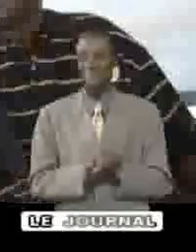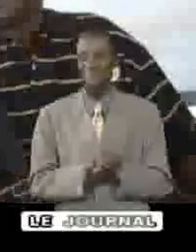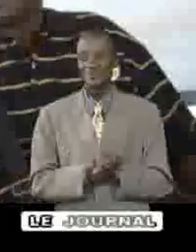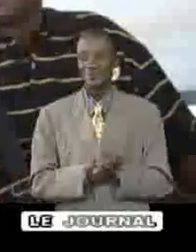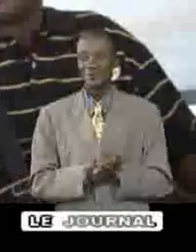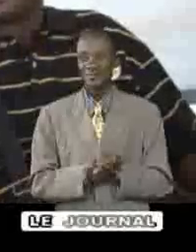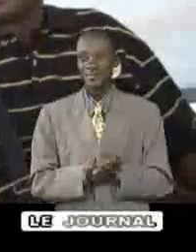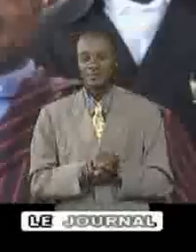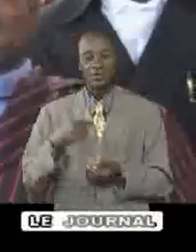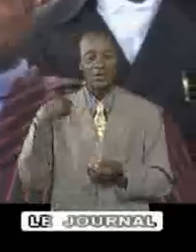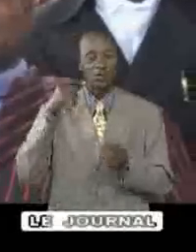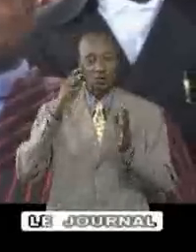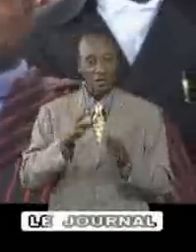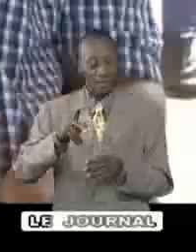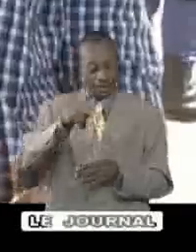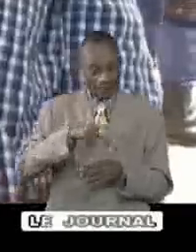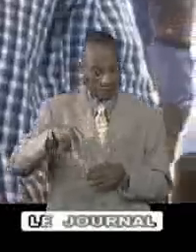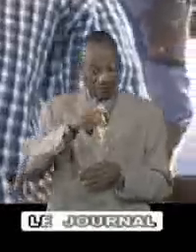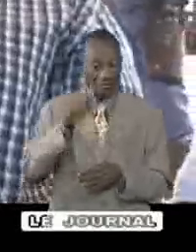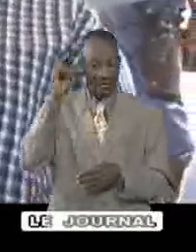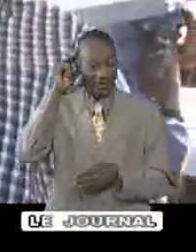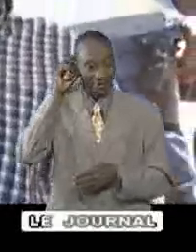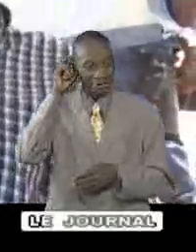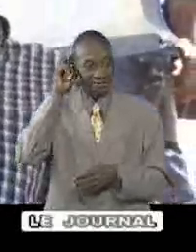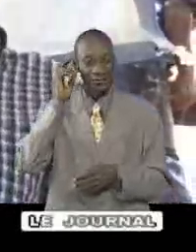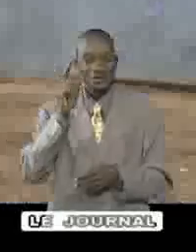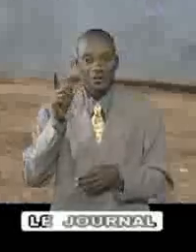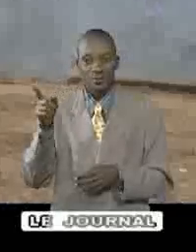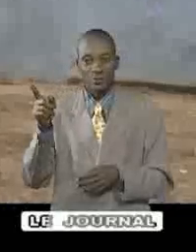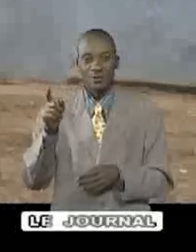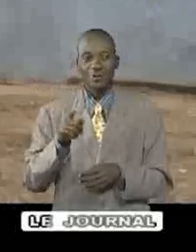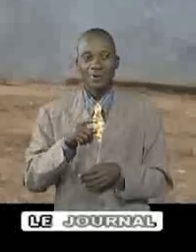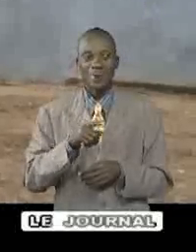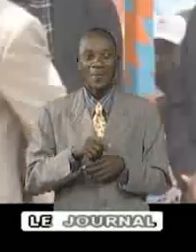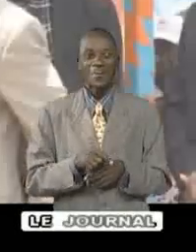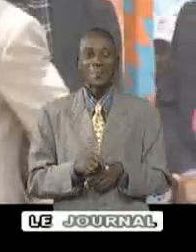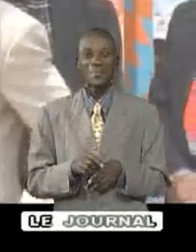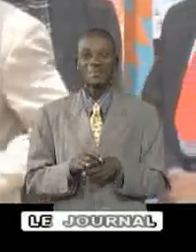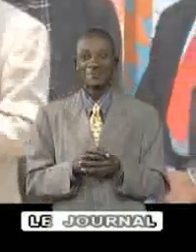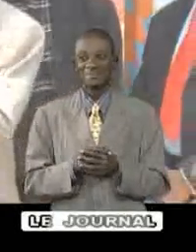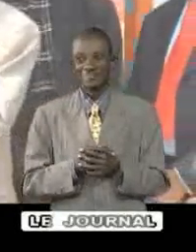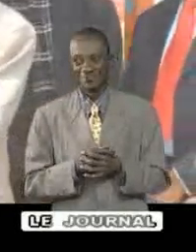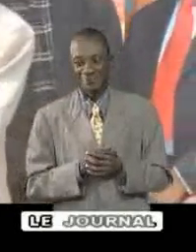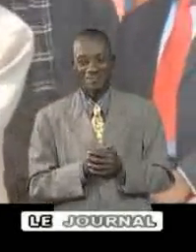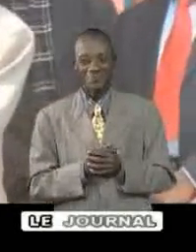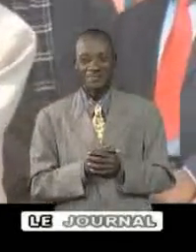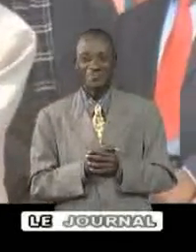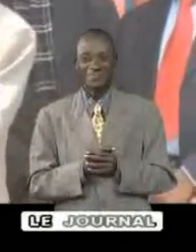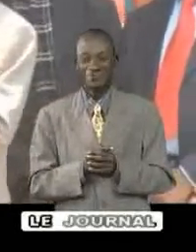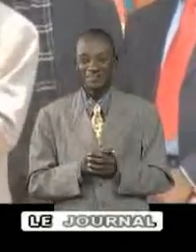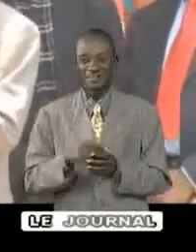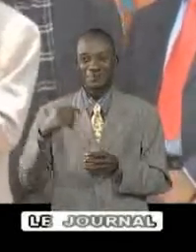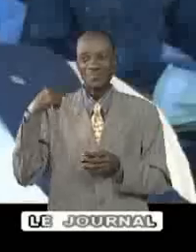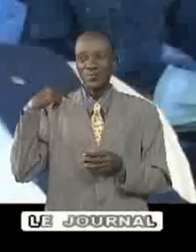Le gouverneur de la province du Kasaï occidental trouve les mots pour dire merci. Maman Olive, en ce mois